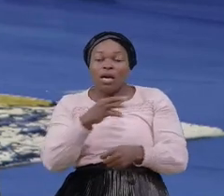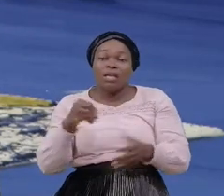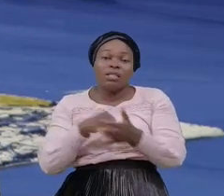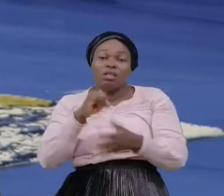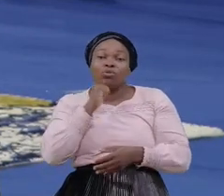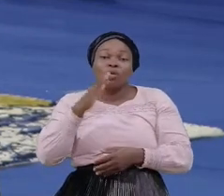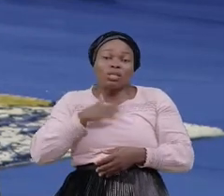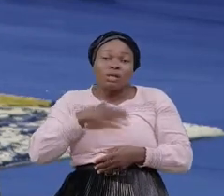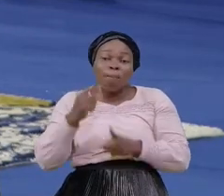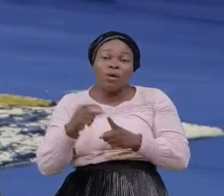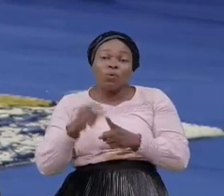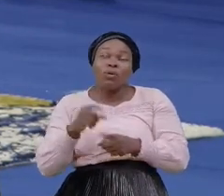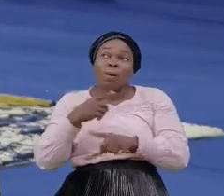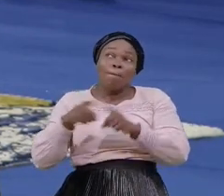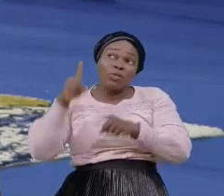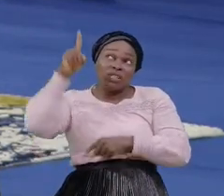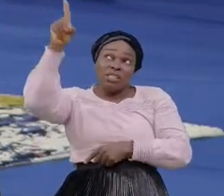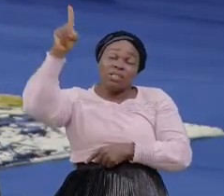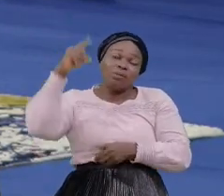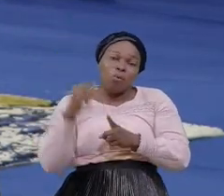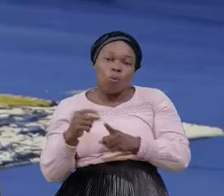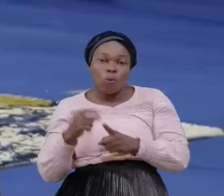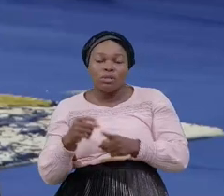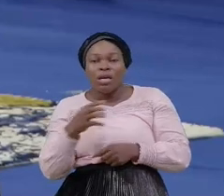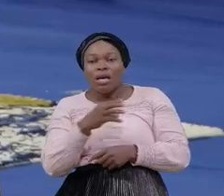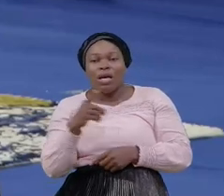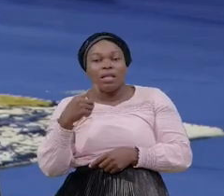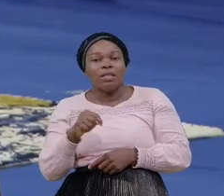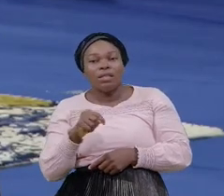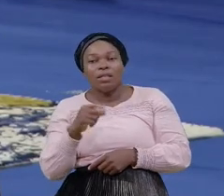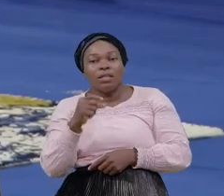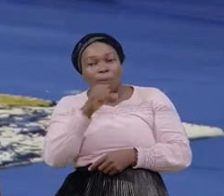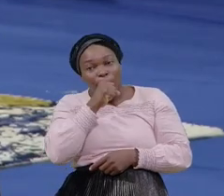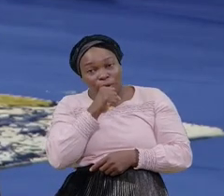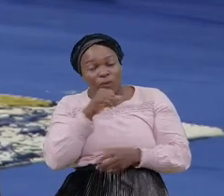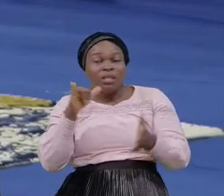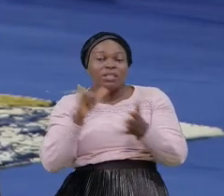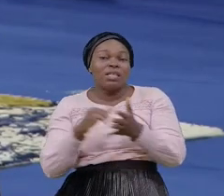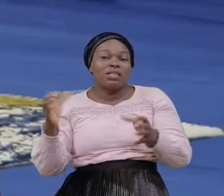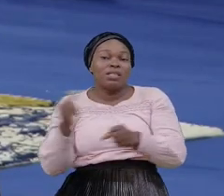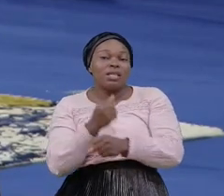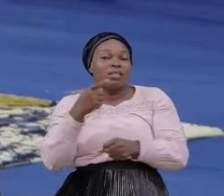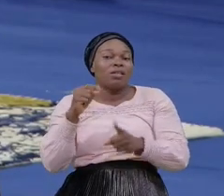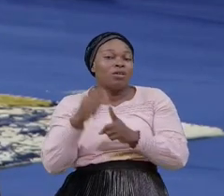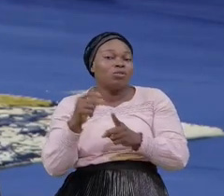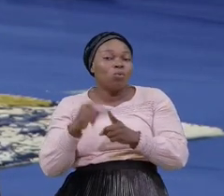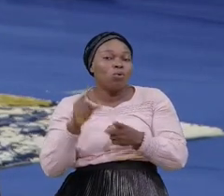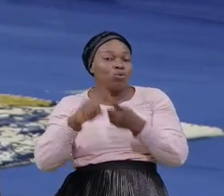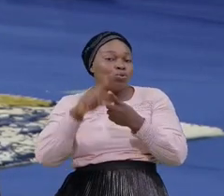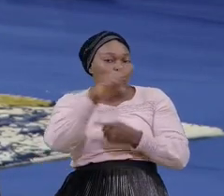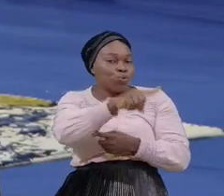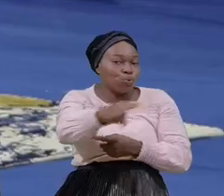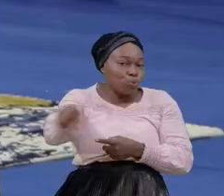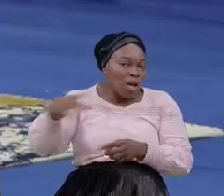parole, mais sa parole. Je ne suis qu'un simple orateur, un simple porte-parole qui prend la parole et je